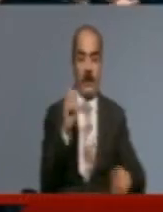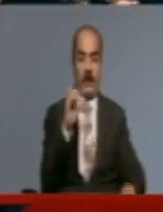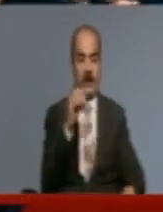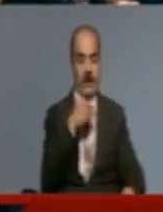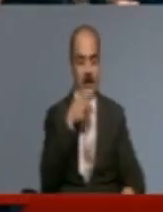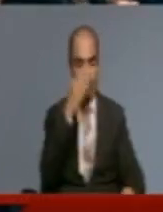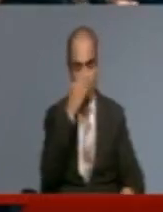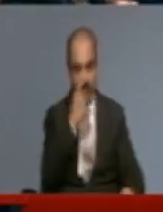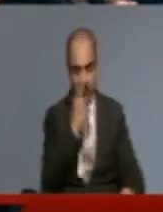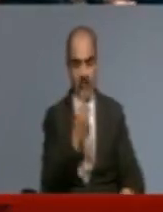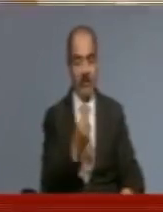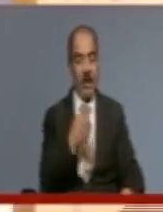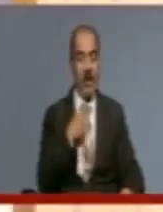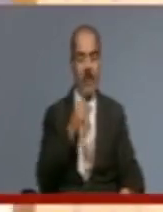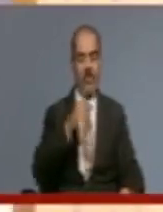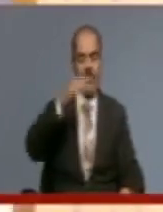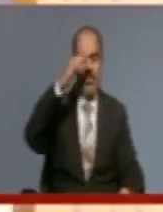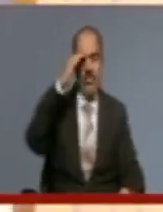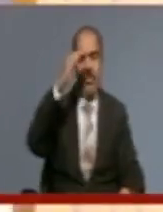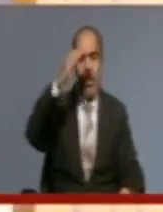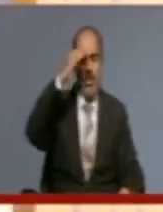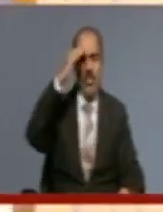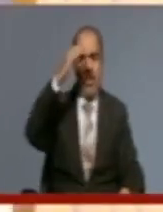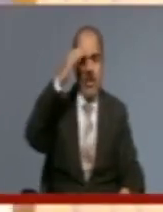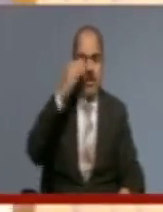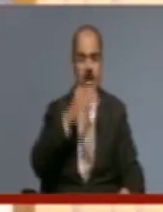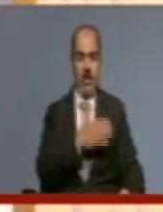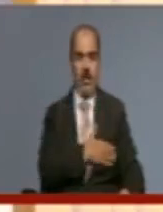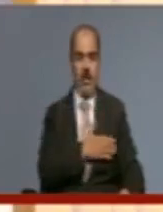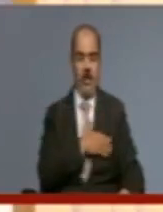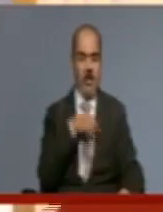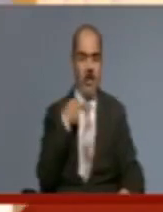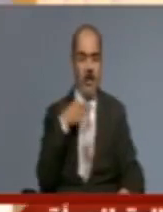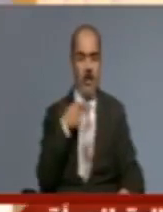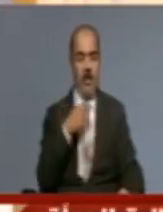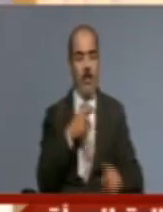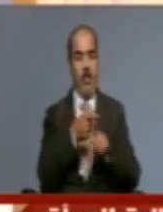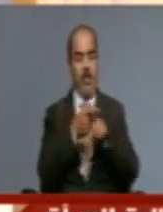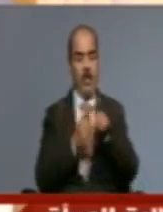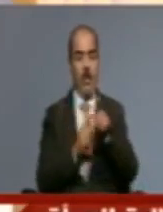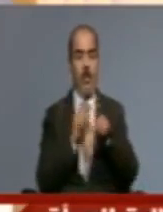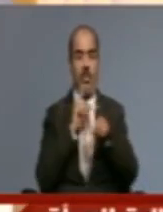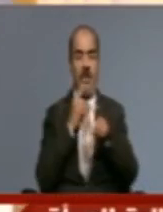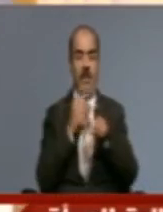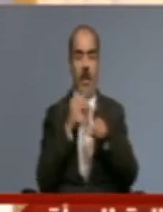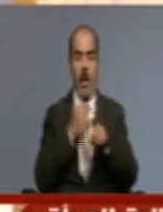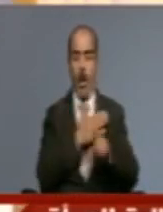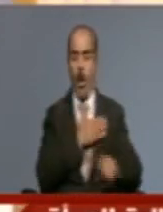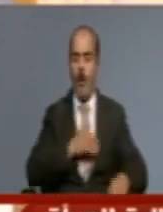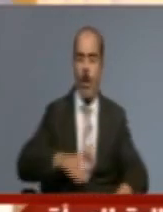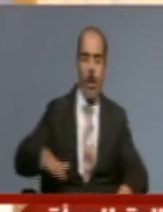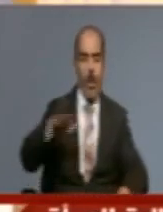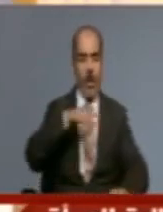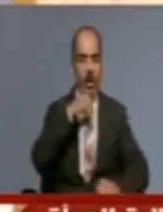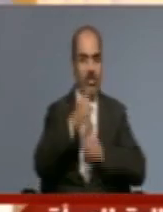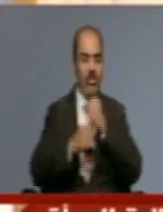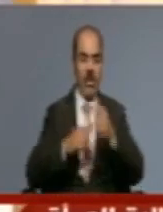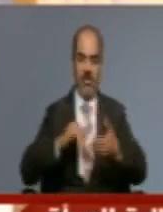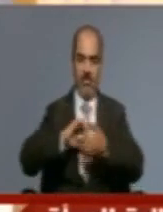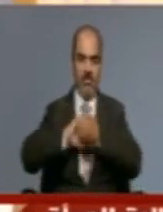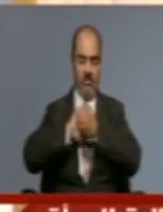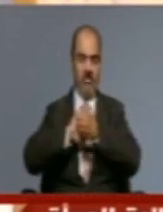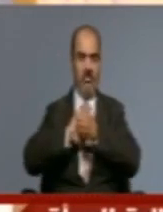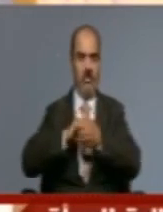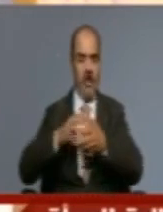أن أتقدم بخالص الشكر والتقدير إلى دولة رئيس مجلس الوزراء وإلى حكومته على الشراكات القوية